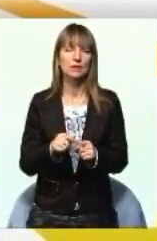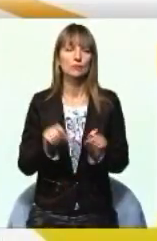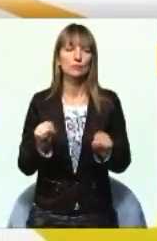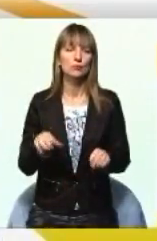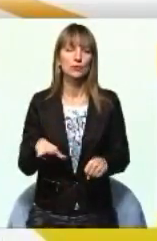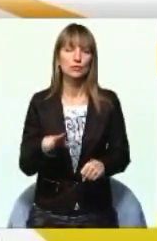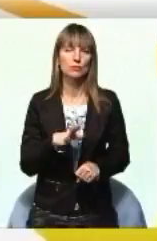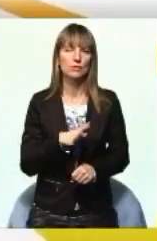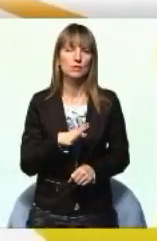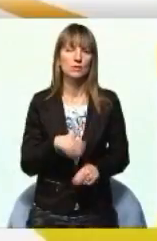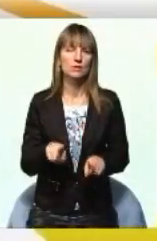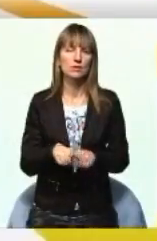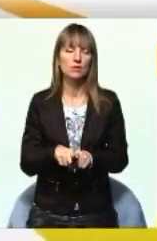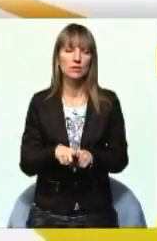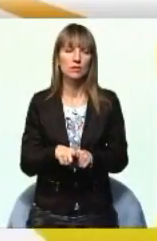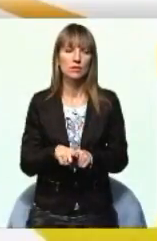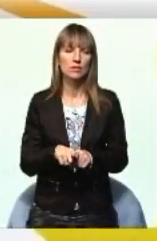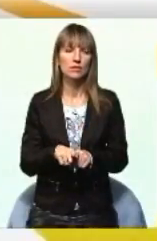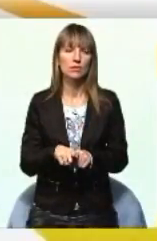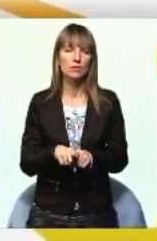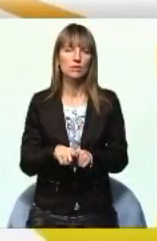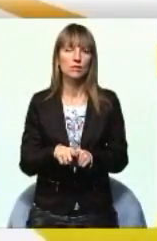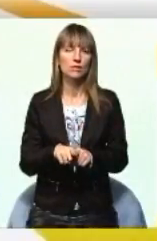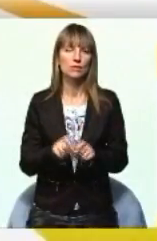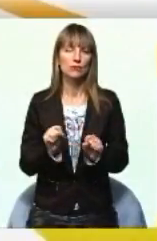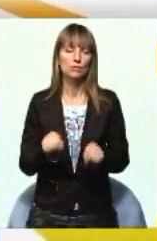еще как, но вот в алфавите может